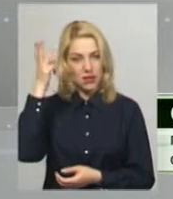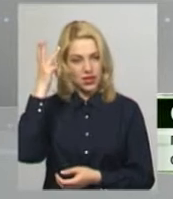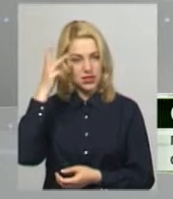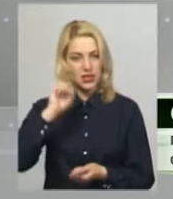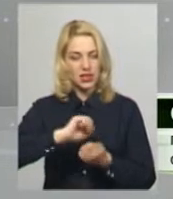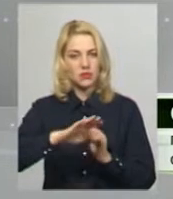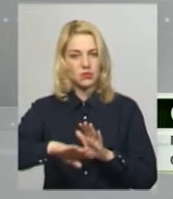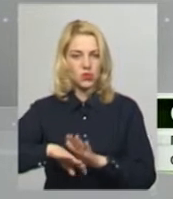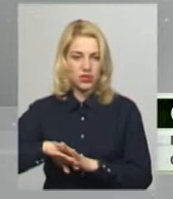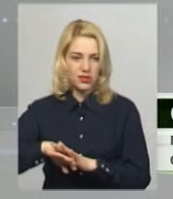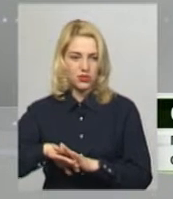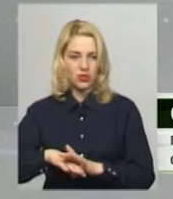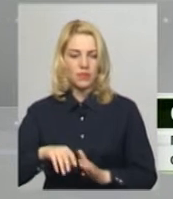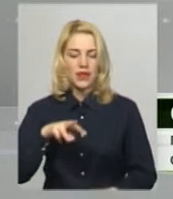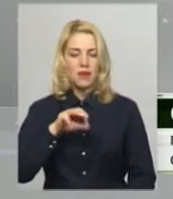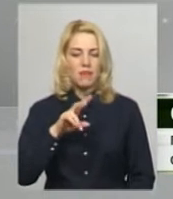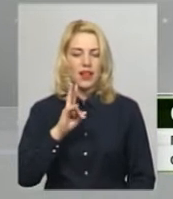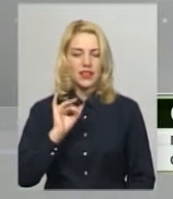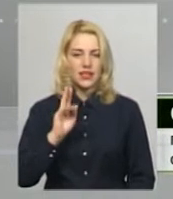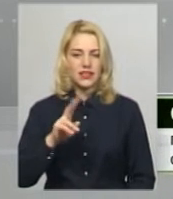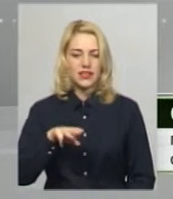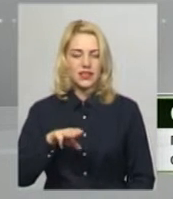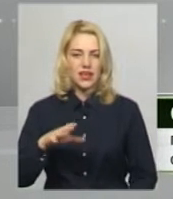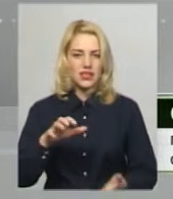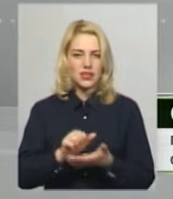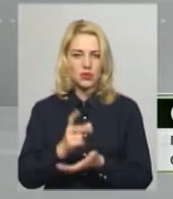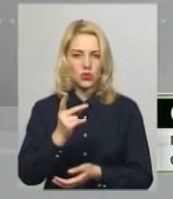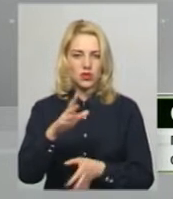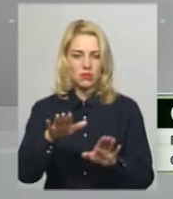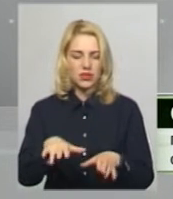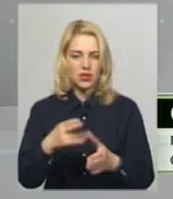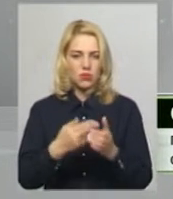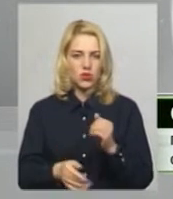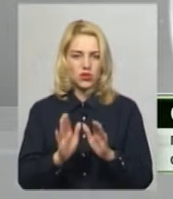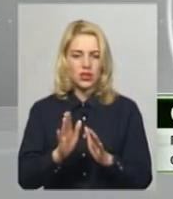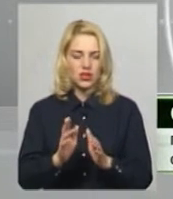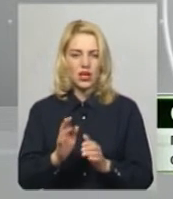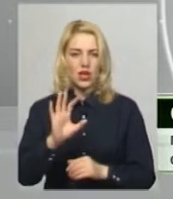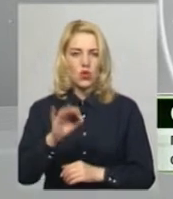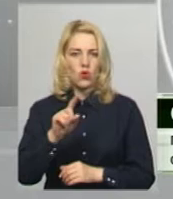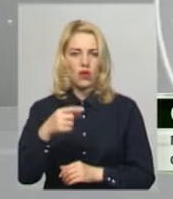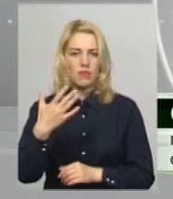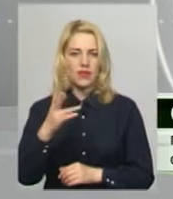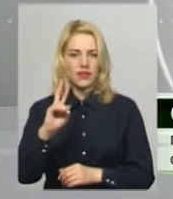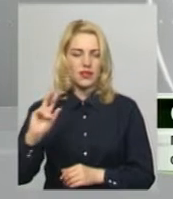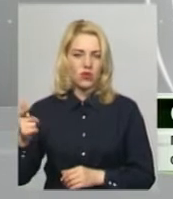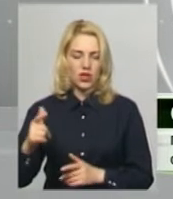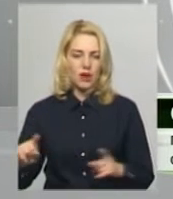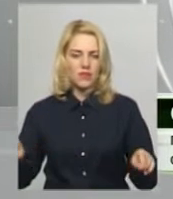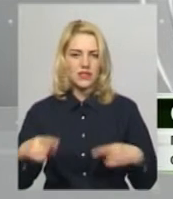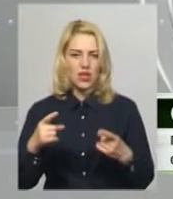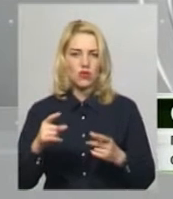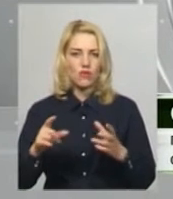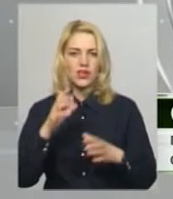та Кам'янець-Подільського. Хмельник Тетяна виборола друге місце, лише програвши всього-навсього 0,5 кілограма. Встановила